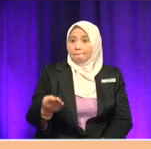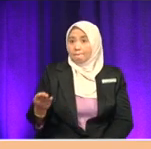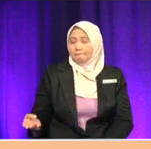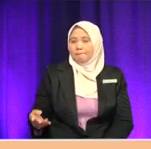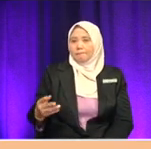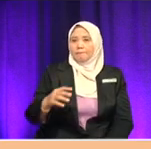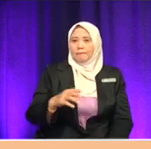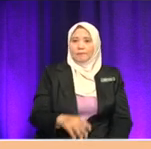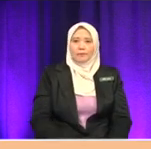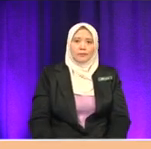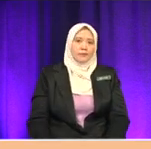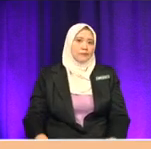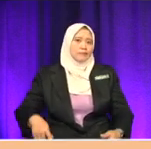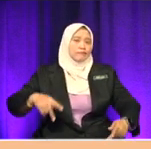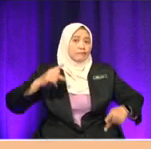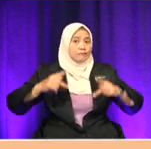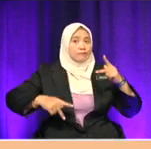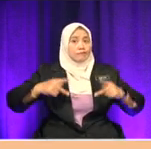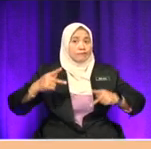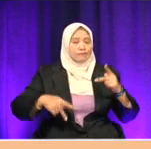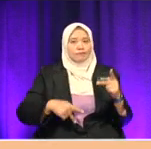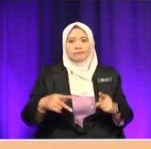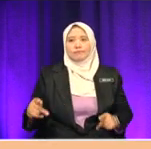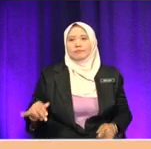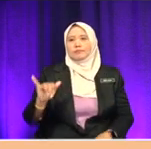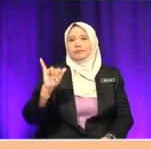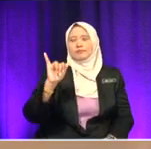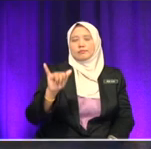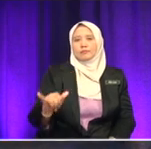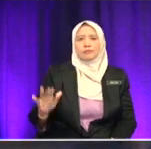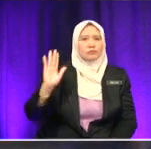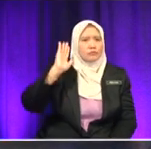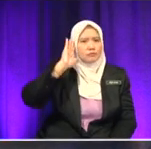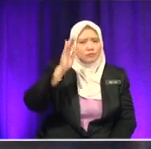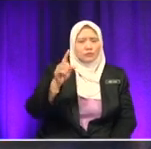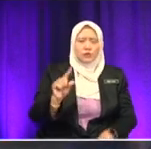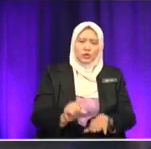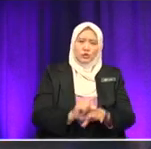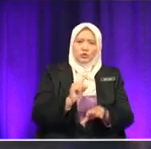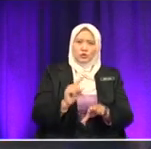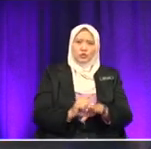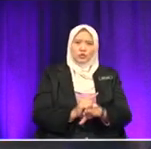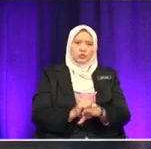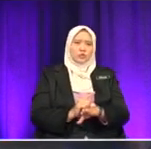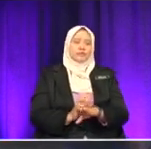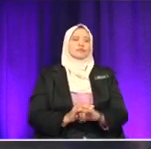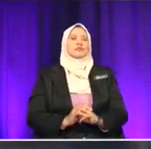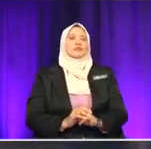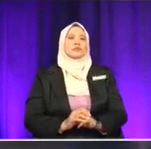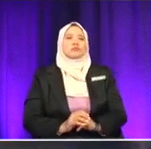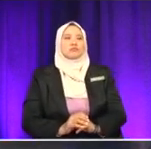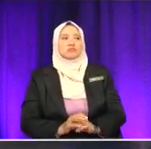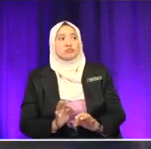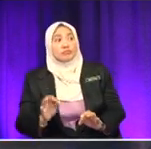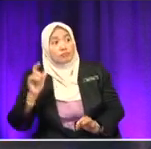Ifan jawab. Okey, okey, baik. Cikgu nak jelaskan. Tak sampai Ifan nak jawab. Okey, okay. Cikgu nak jelaskan. Kata ini adalah soalan